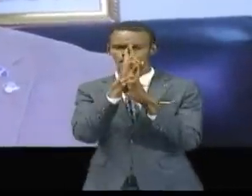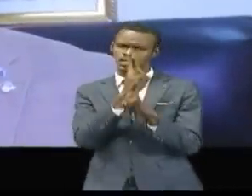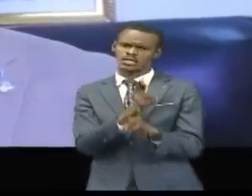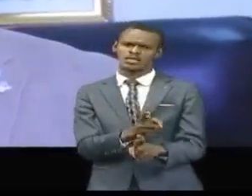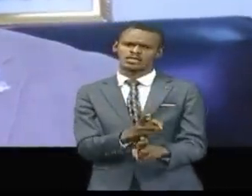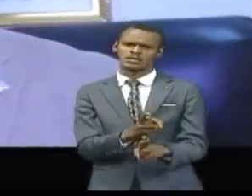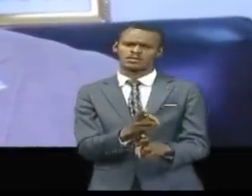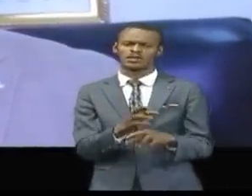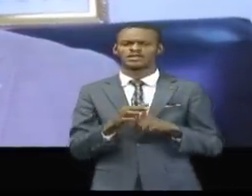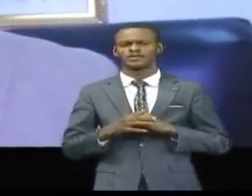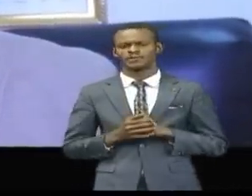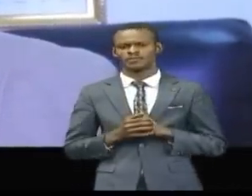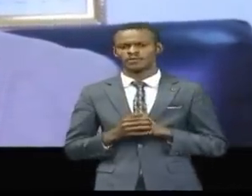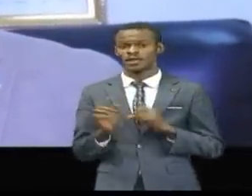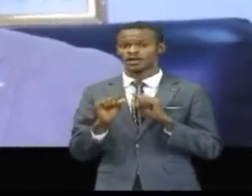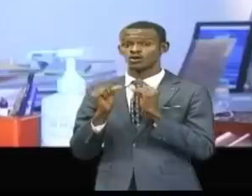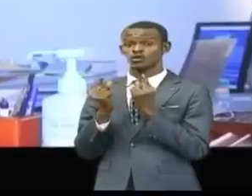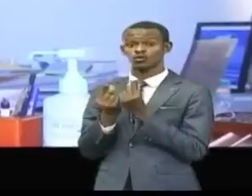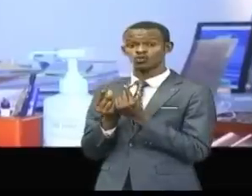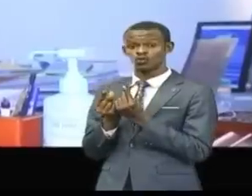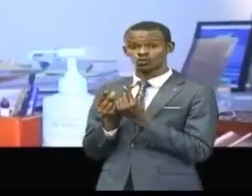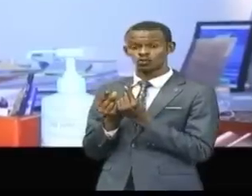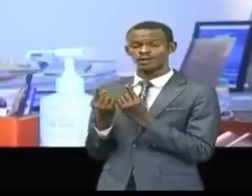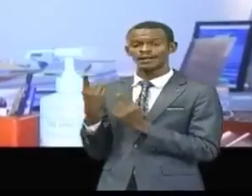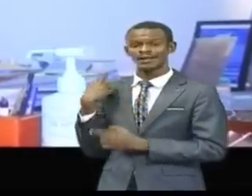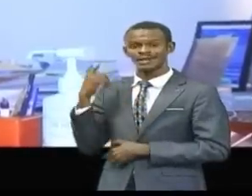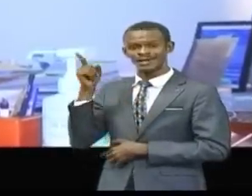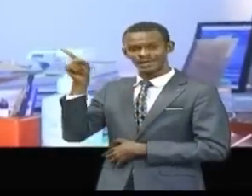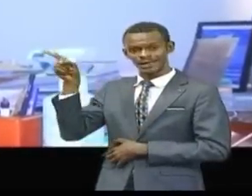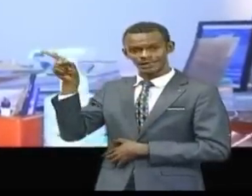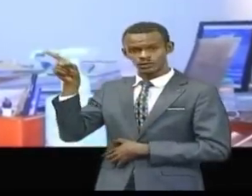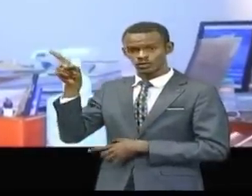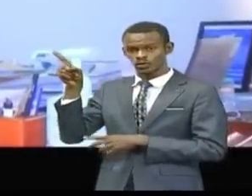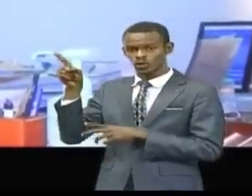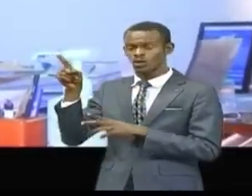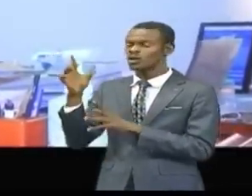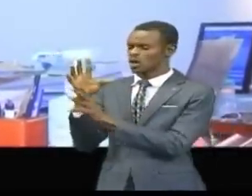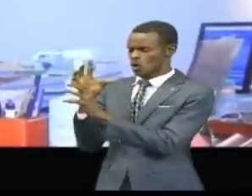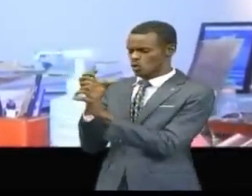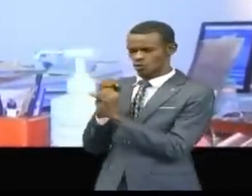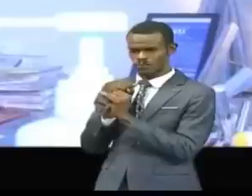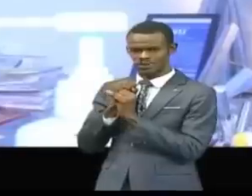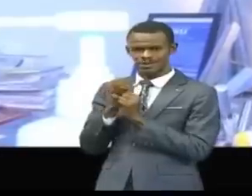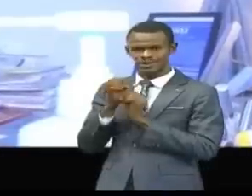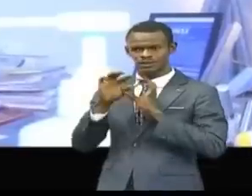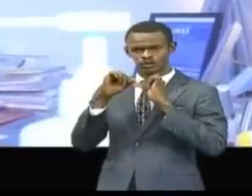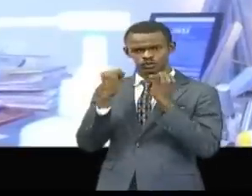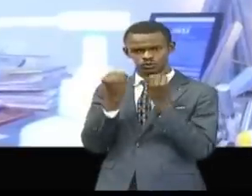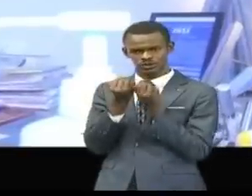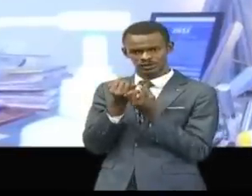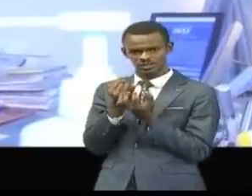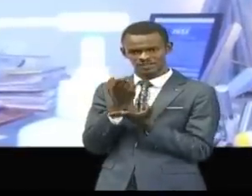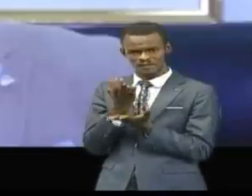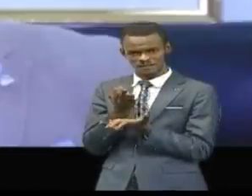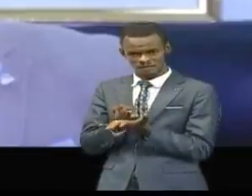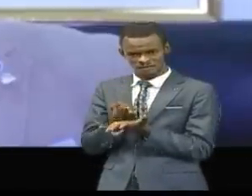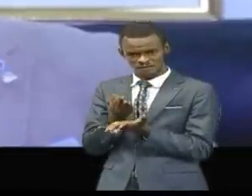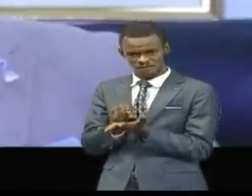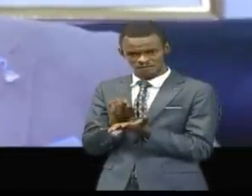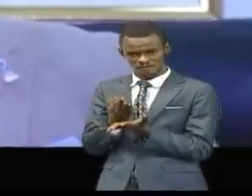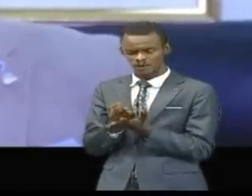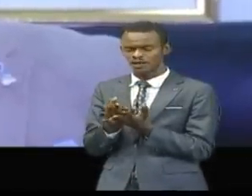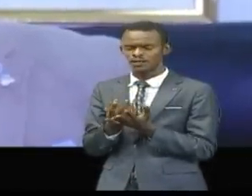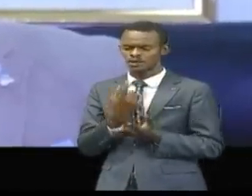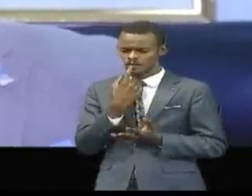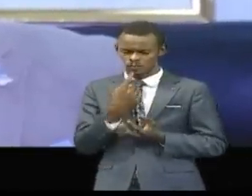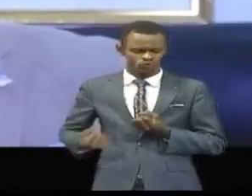La délégation a obtenu de la Société financière internationale l'engagement d'augmenter